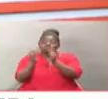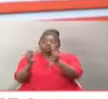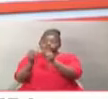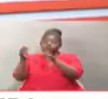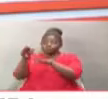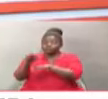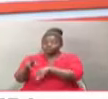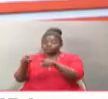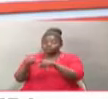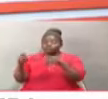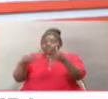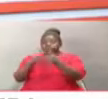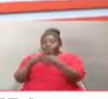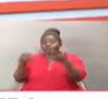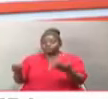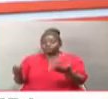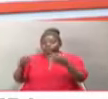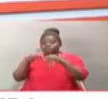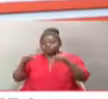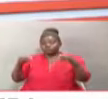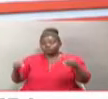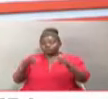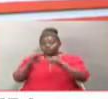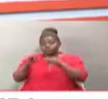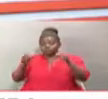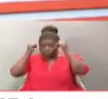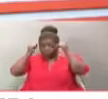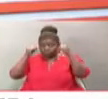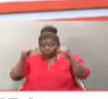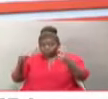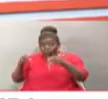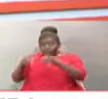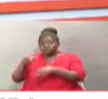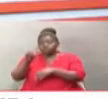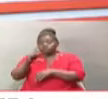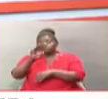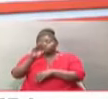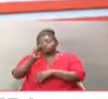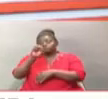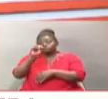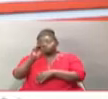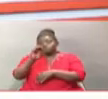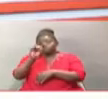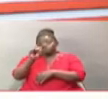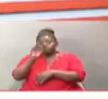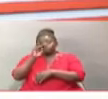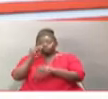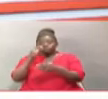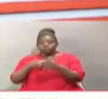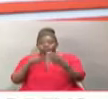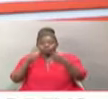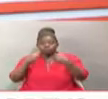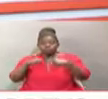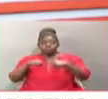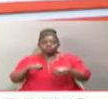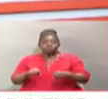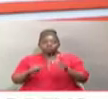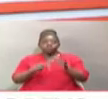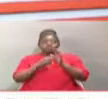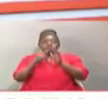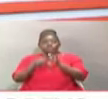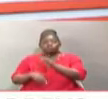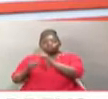makomera n'ettu lya ssekukkulu. Pulezidenti w'ekibiina kino Robert Kyagulanyi Ssentamu agambye nti kino bakikoze okubalaga